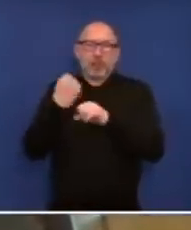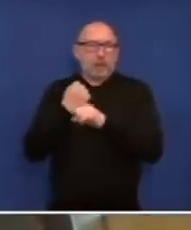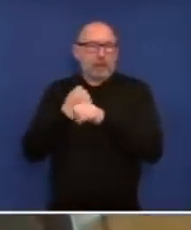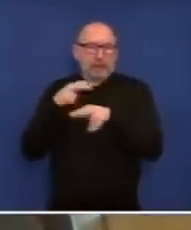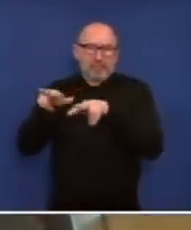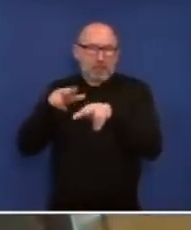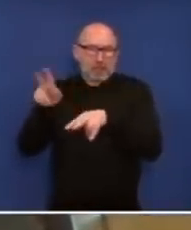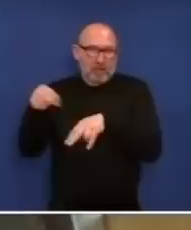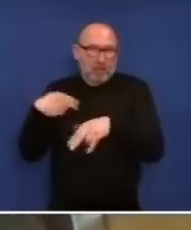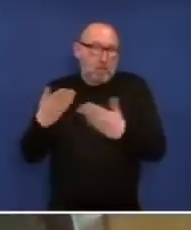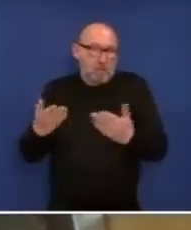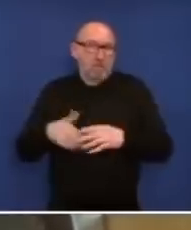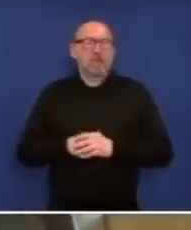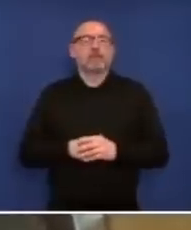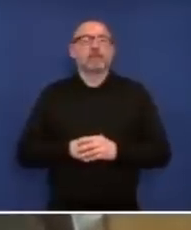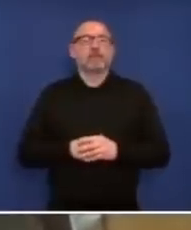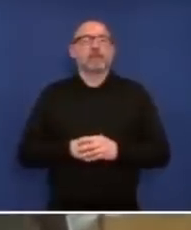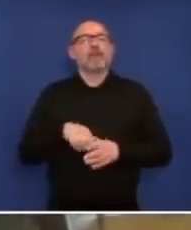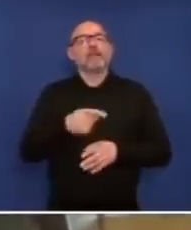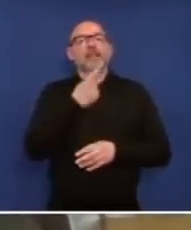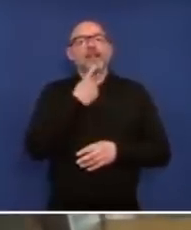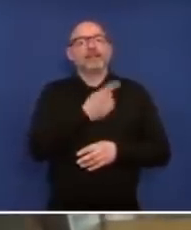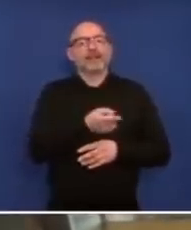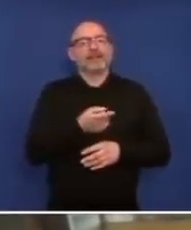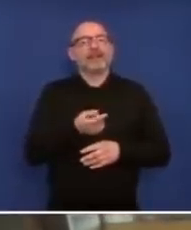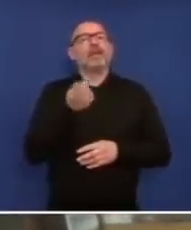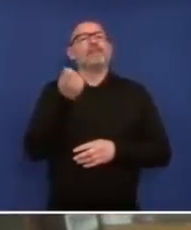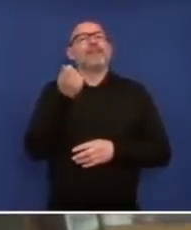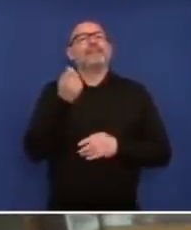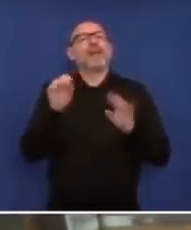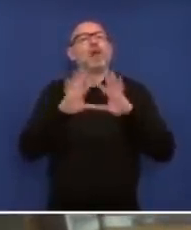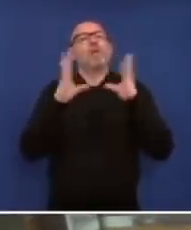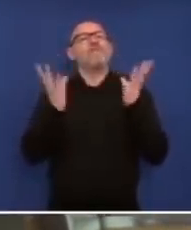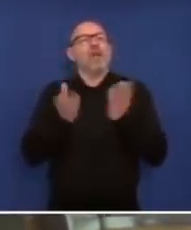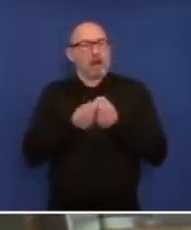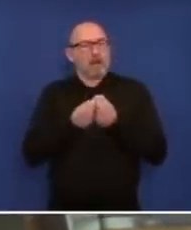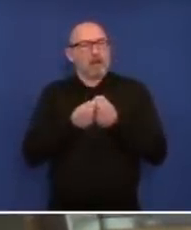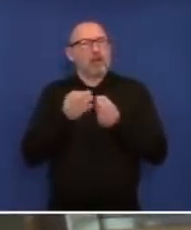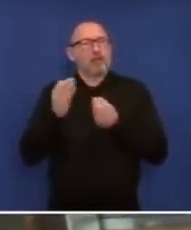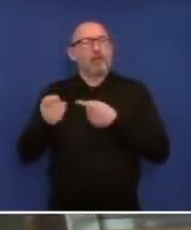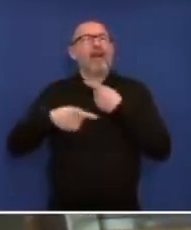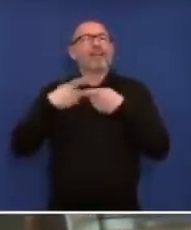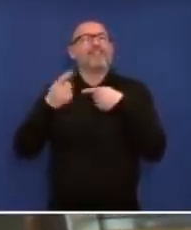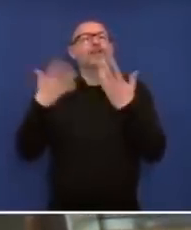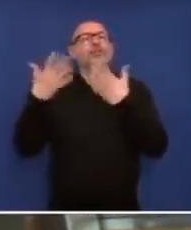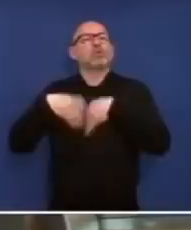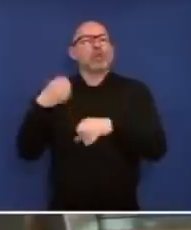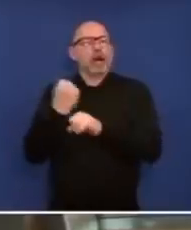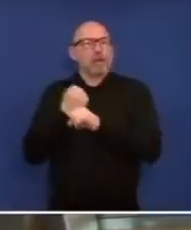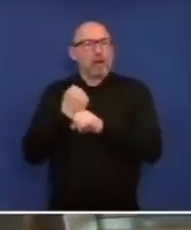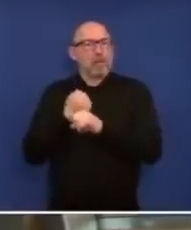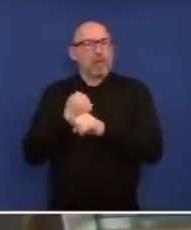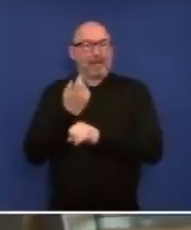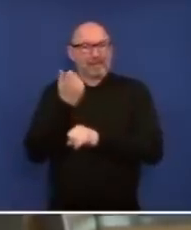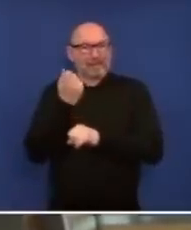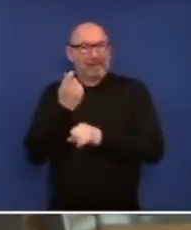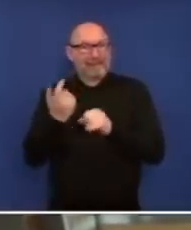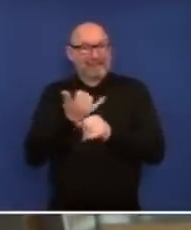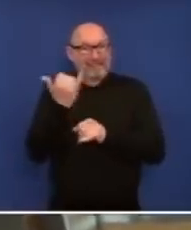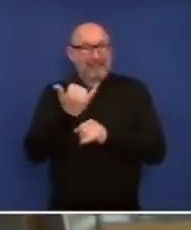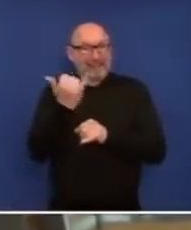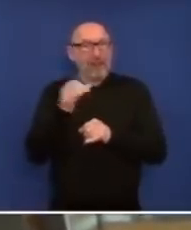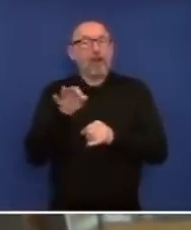Entwicklungszusammenarbeitsministerium. Können Sie sagen, wie hoch der Umfang finanziell gesehen für Entwicklungszusammenarbeit sein wird, der in den nächsten Jahren